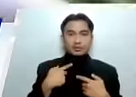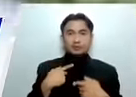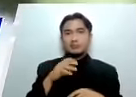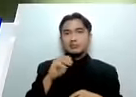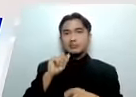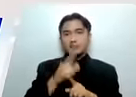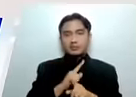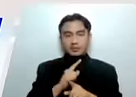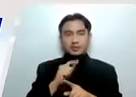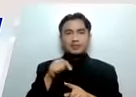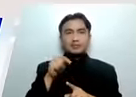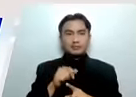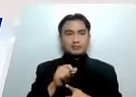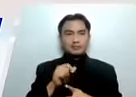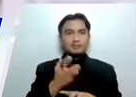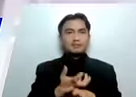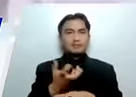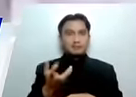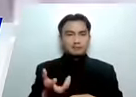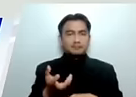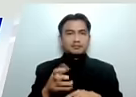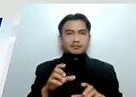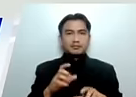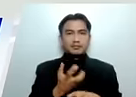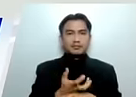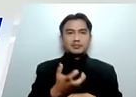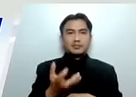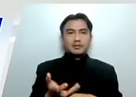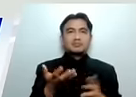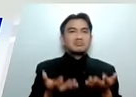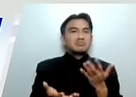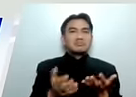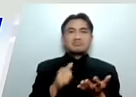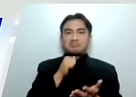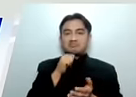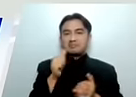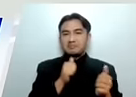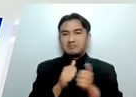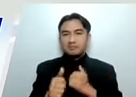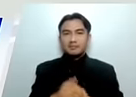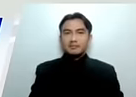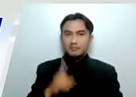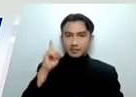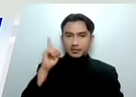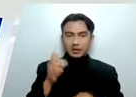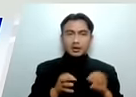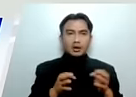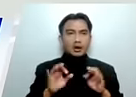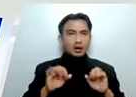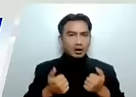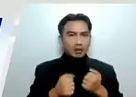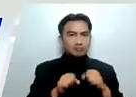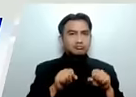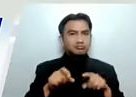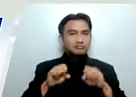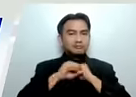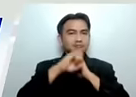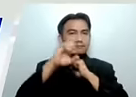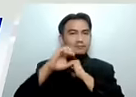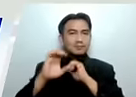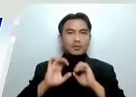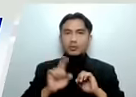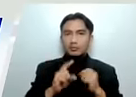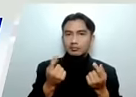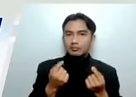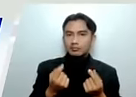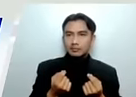promo, posibleng hindi rin daw ito pumasa. Paano ba manalo dito sa sales promotion na to? At kung ano man yung pinapagawa